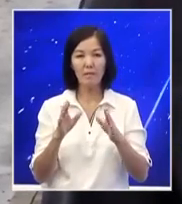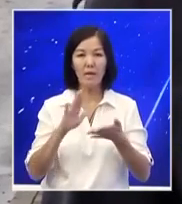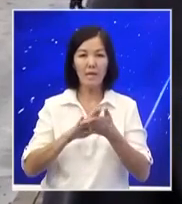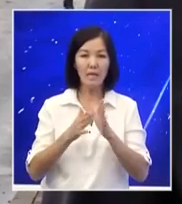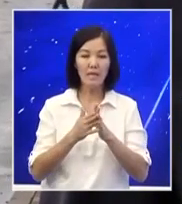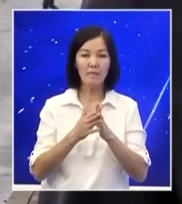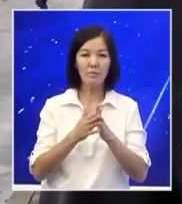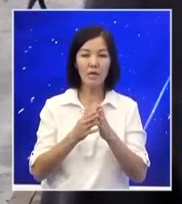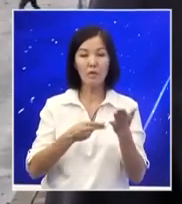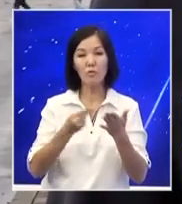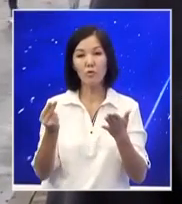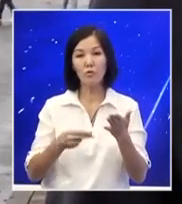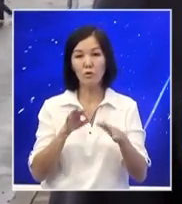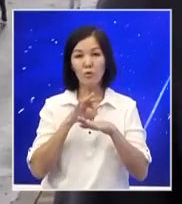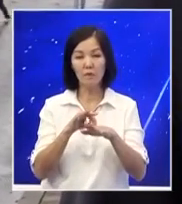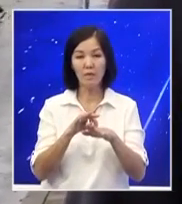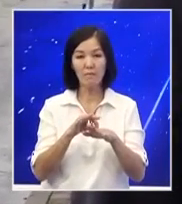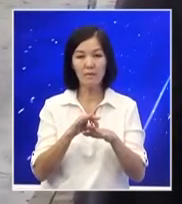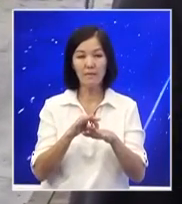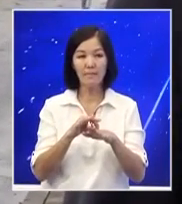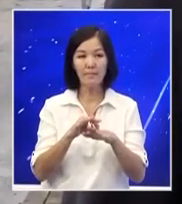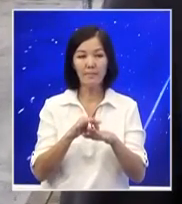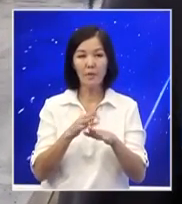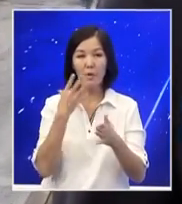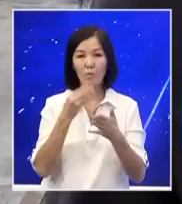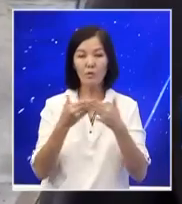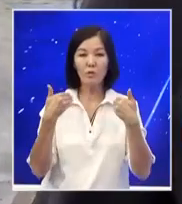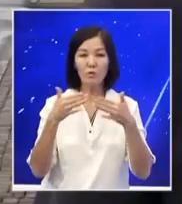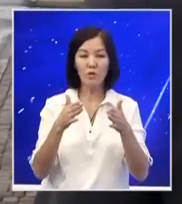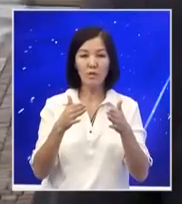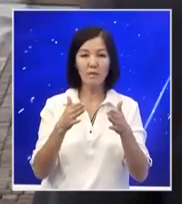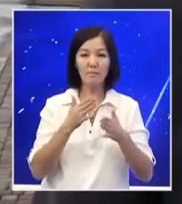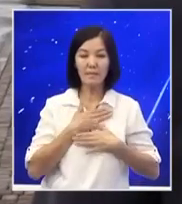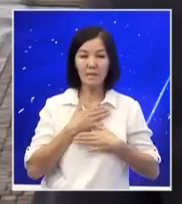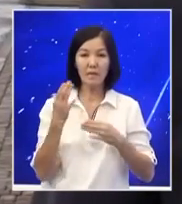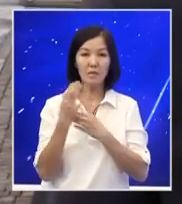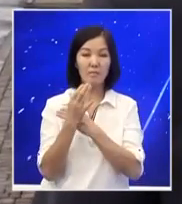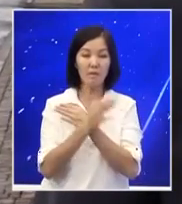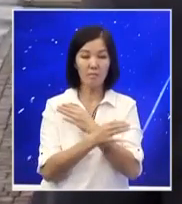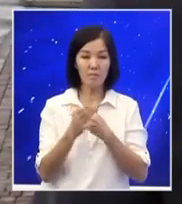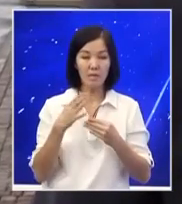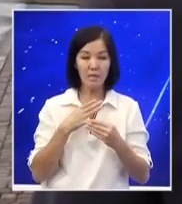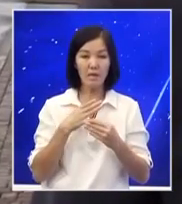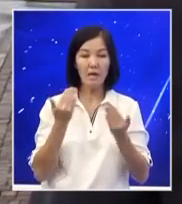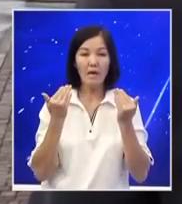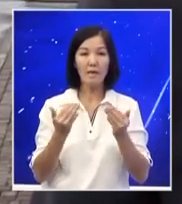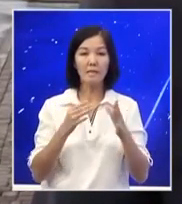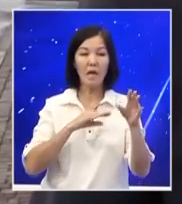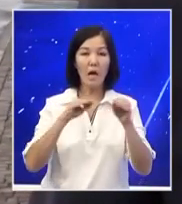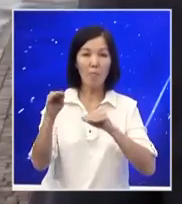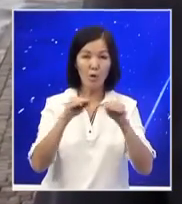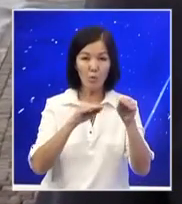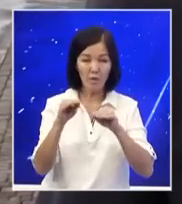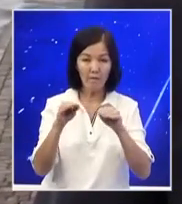келісім шартқа отырып жатырмыз. Ол кісілер жаңағы түлектердің өздерін бізге жіберіп жатыр. Қазіргі таңда медициналық жабдықтардың